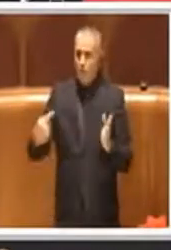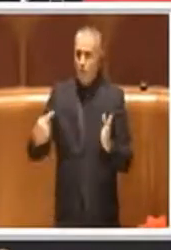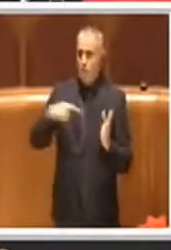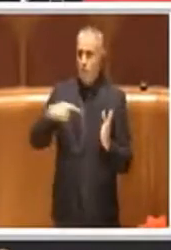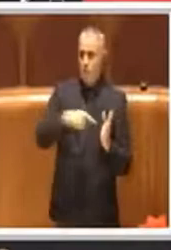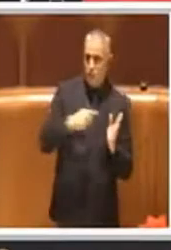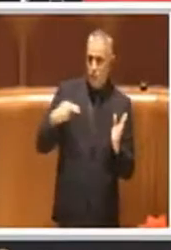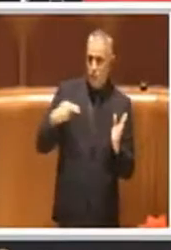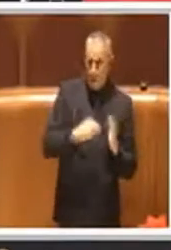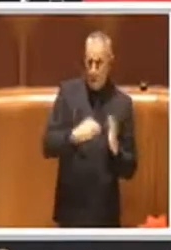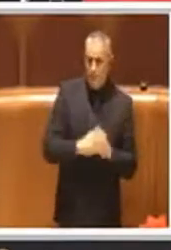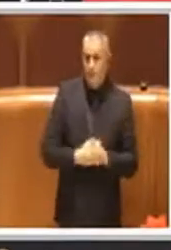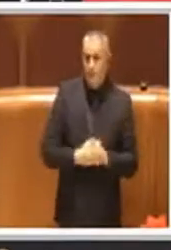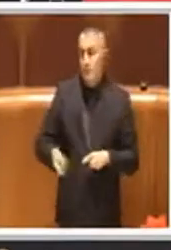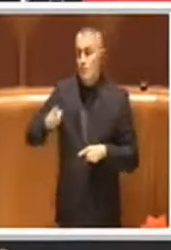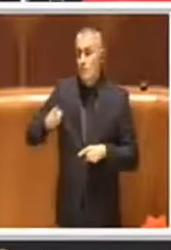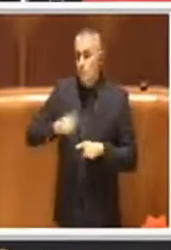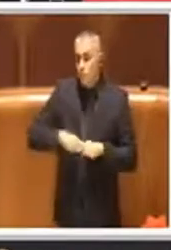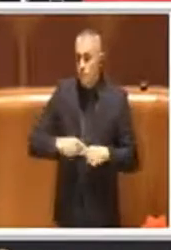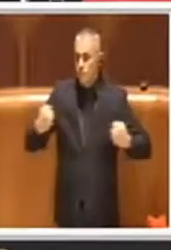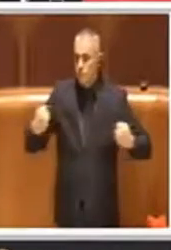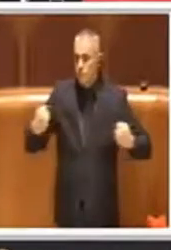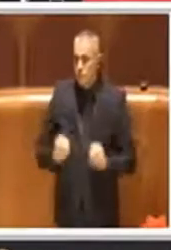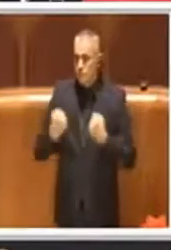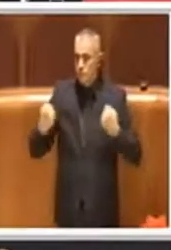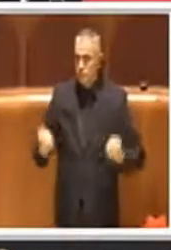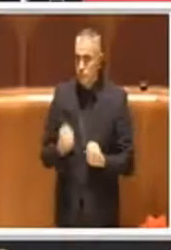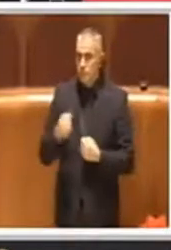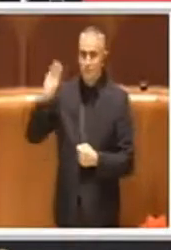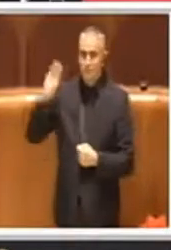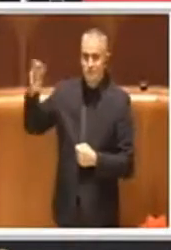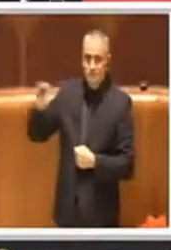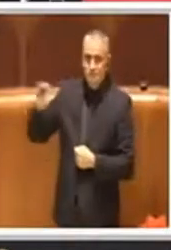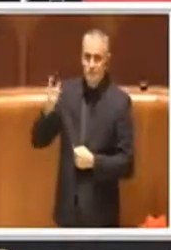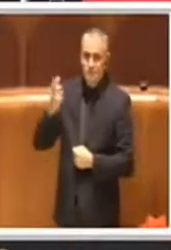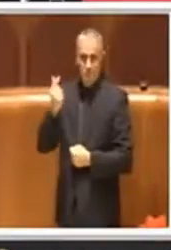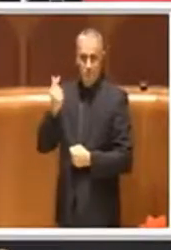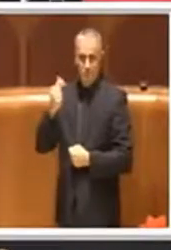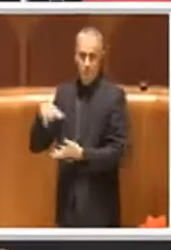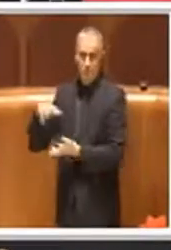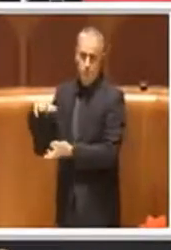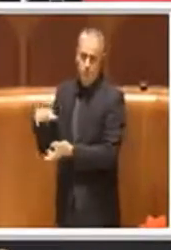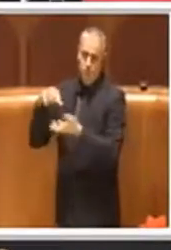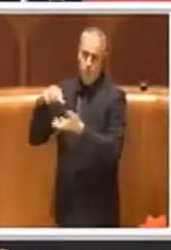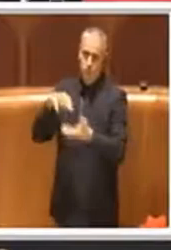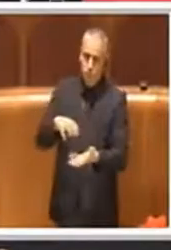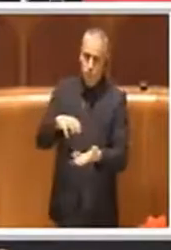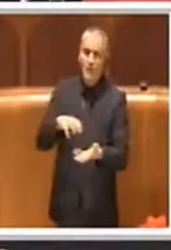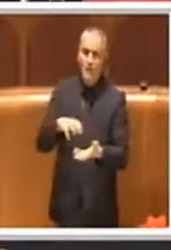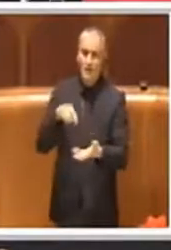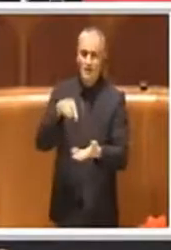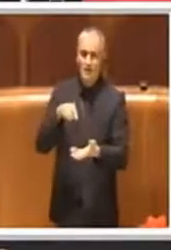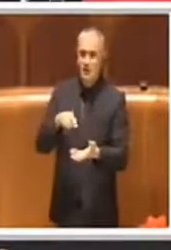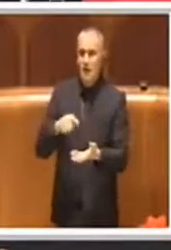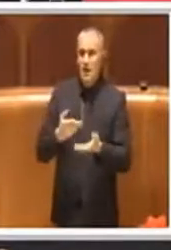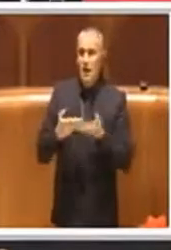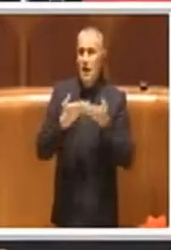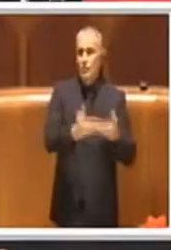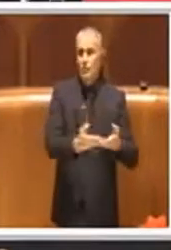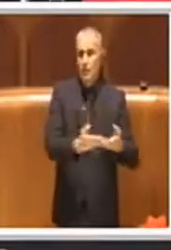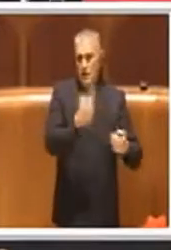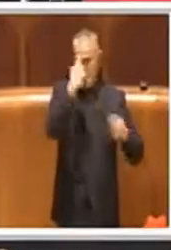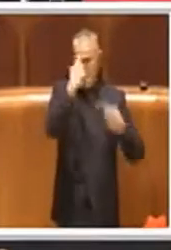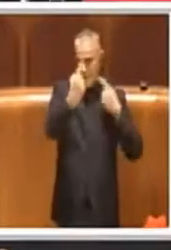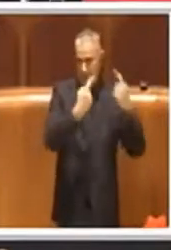a trovare ulteriori stanziamenti per finanziare alcune di queste iniziative, come